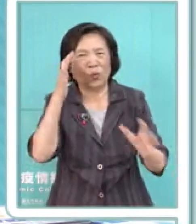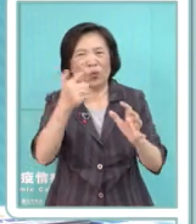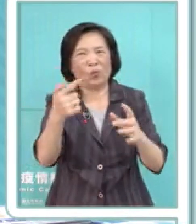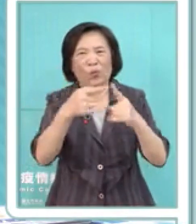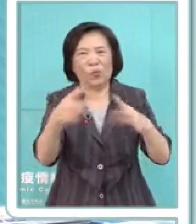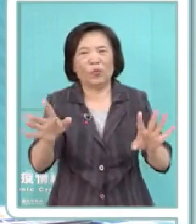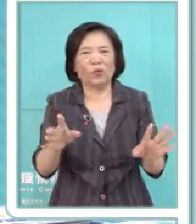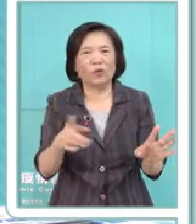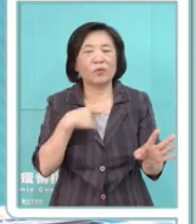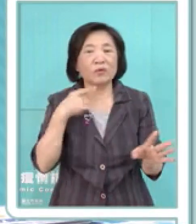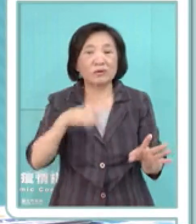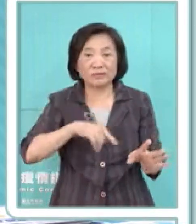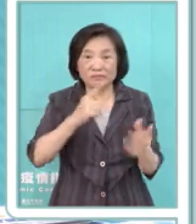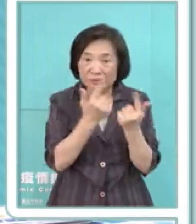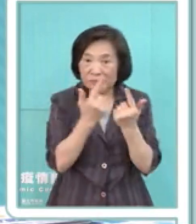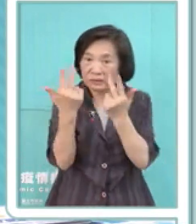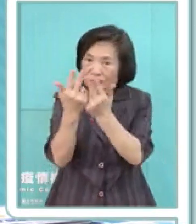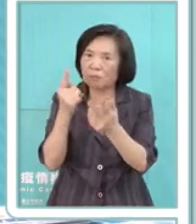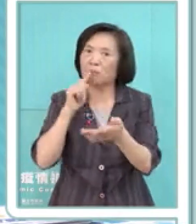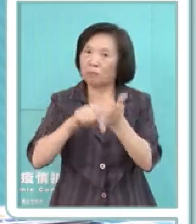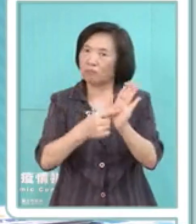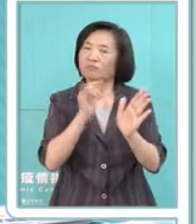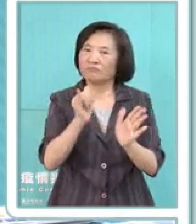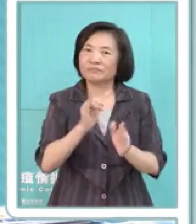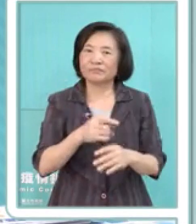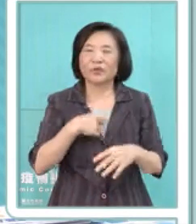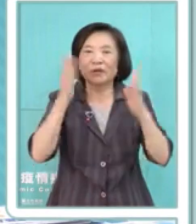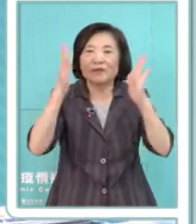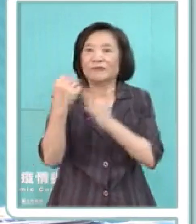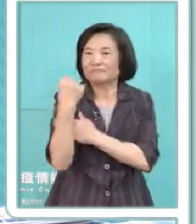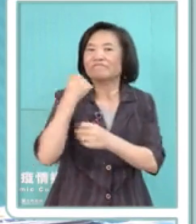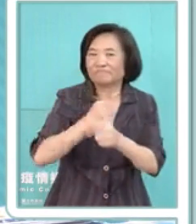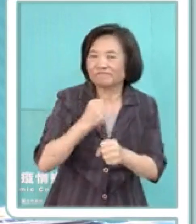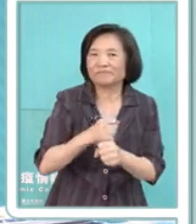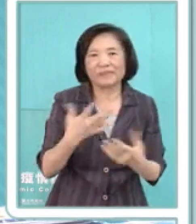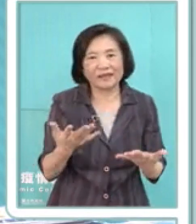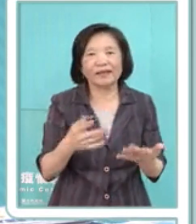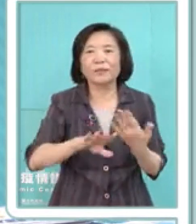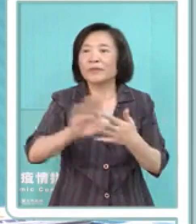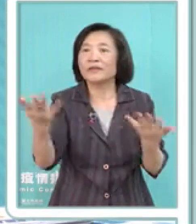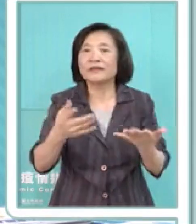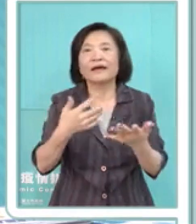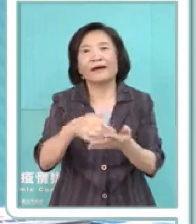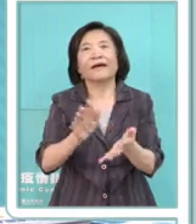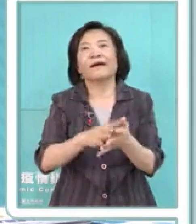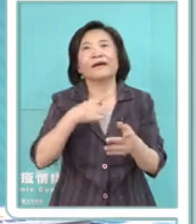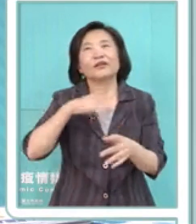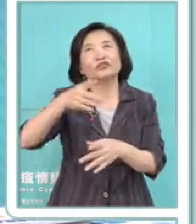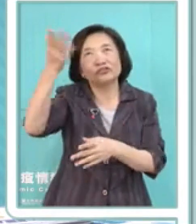现不错，所以就是这样的，认真做事啊，这样就好啊，剩下就给上天去决定。